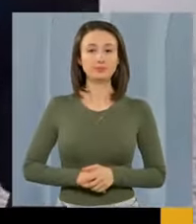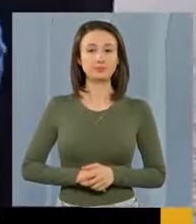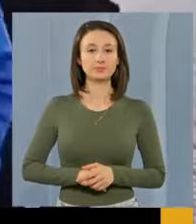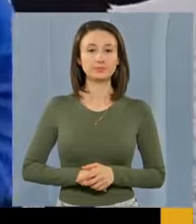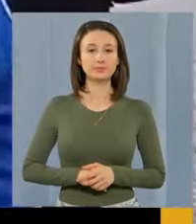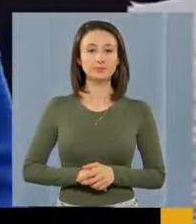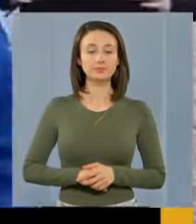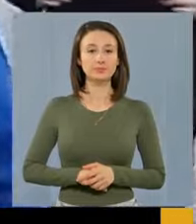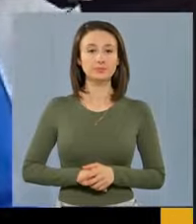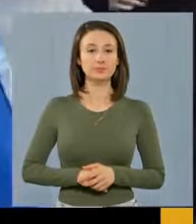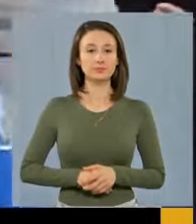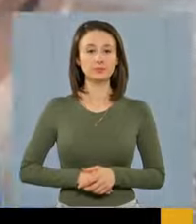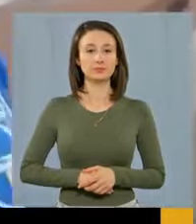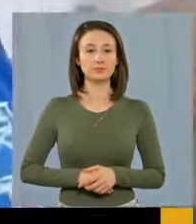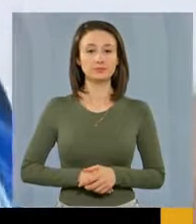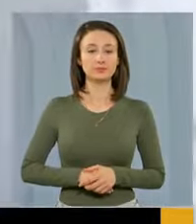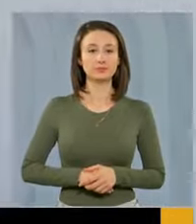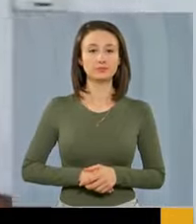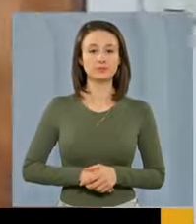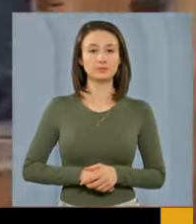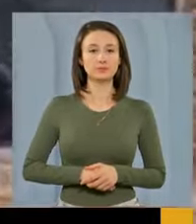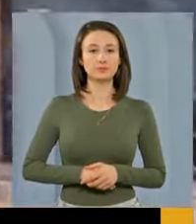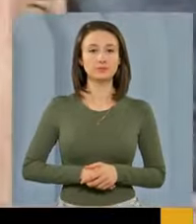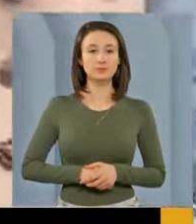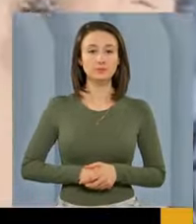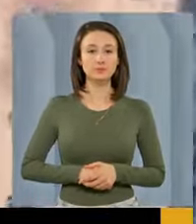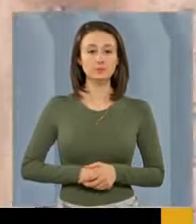De ce v-au adus? Nu știți de ce v-au adus. Dar de unde v-au adus?